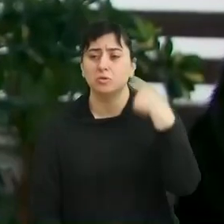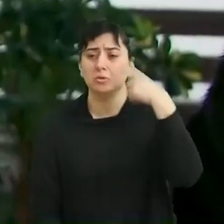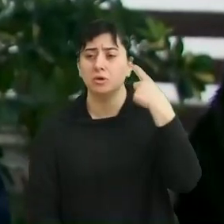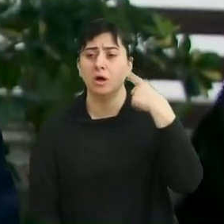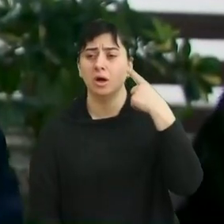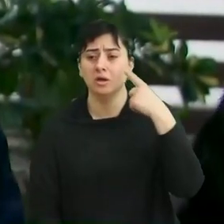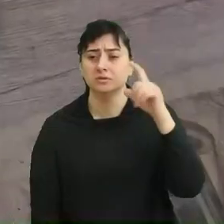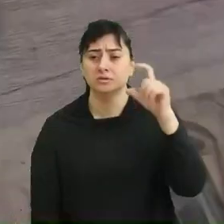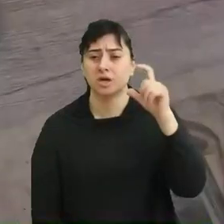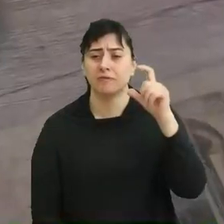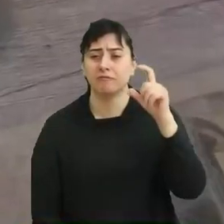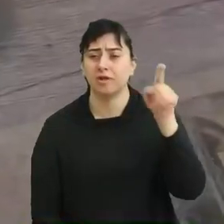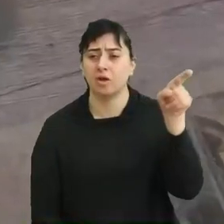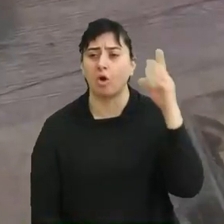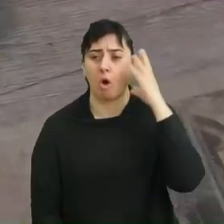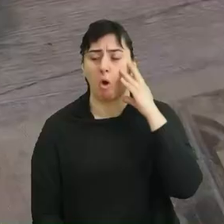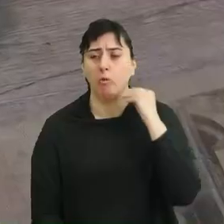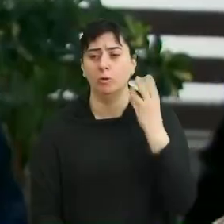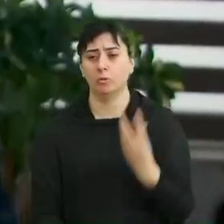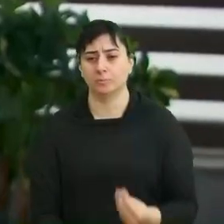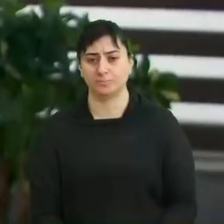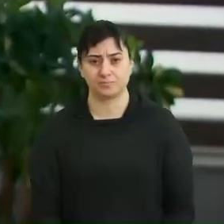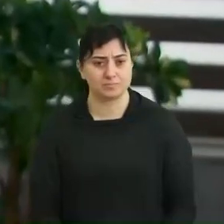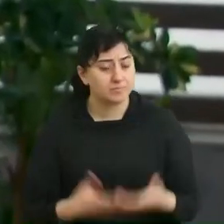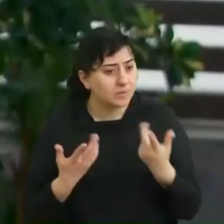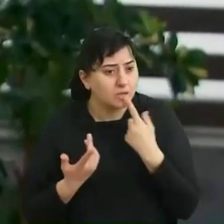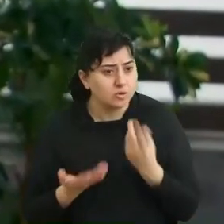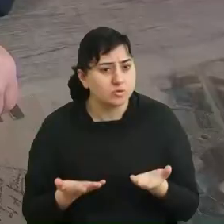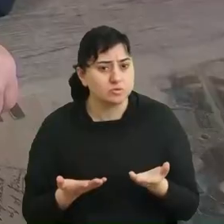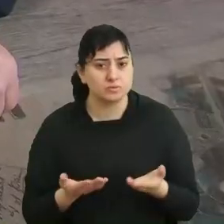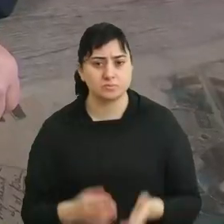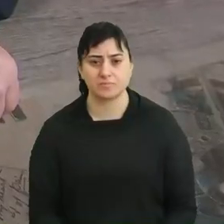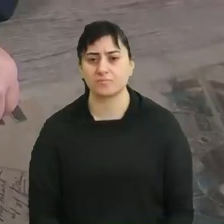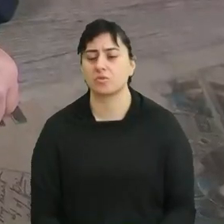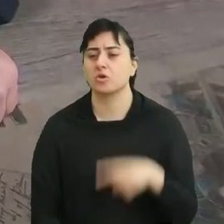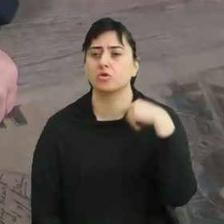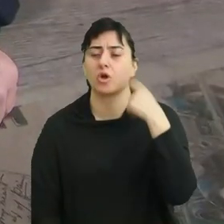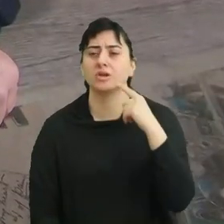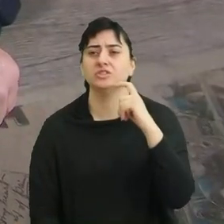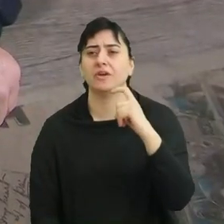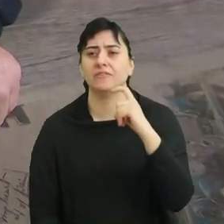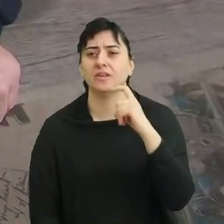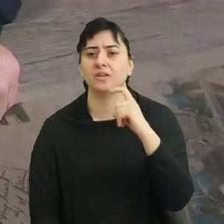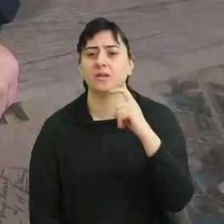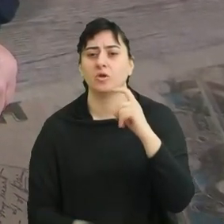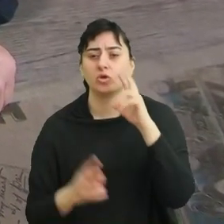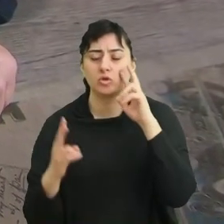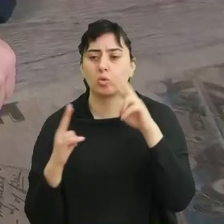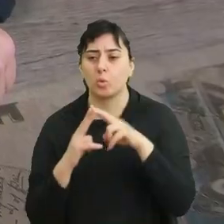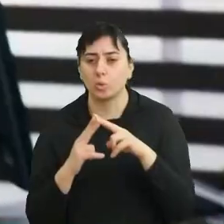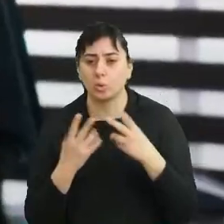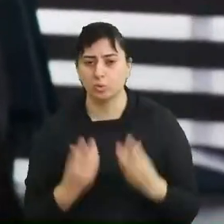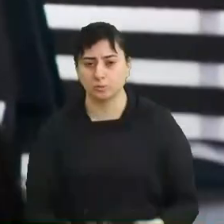Rüyam Cavidan'ı öğrendi. Ne diyorsun sen ya? Rüyam Cavidan'ı